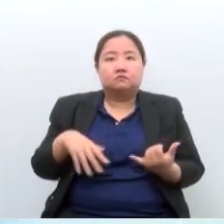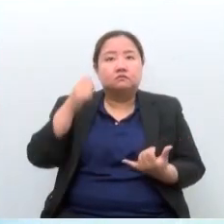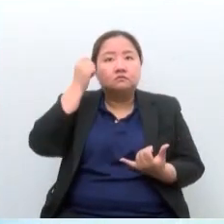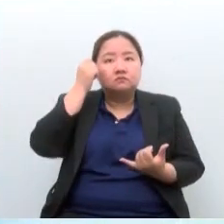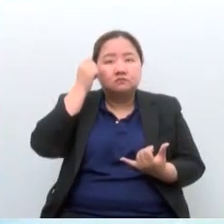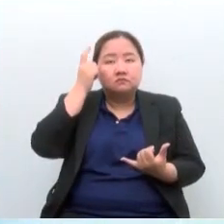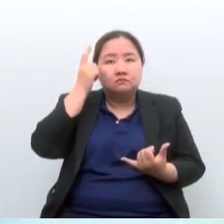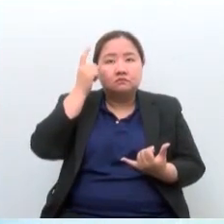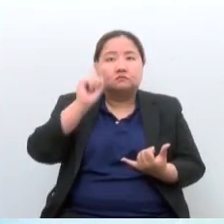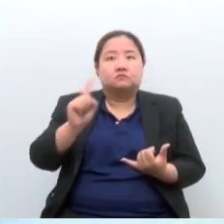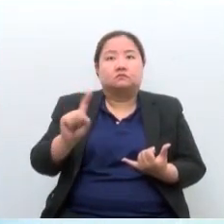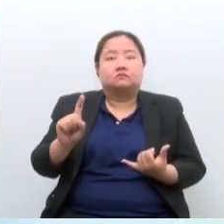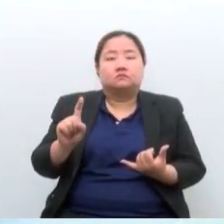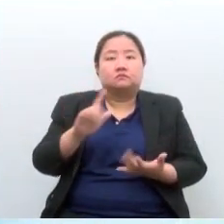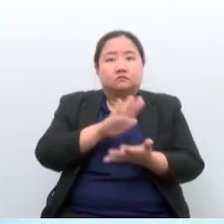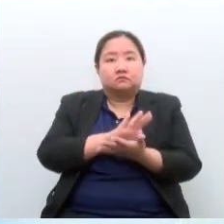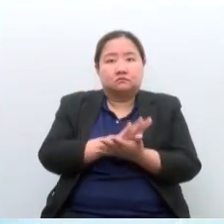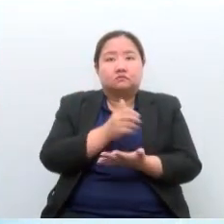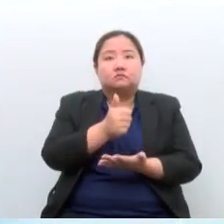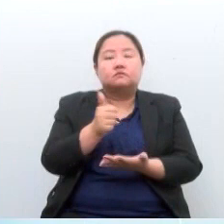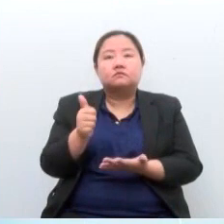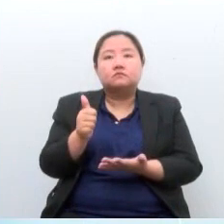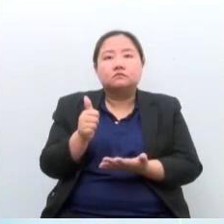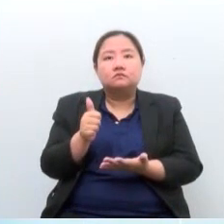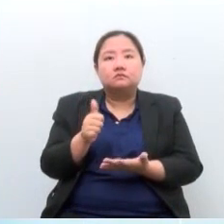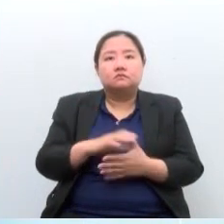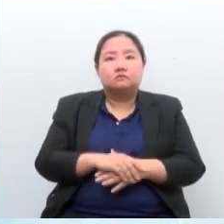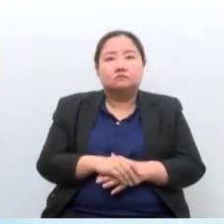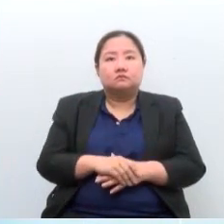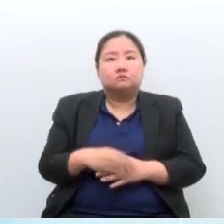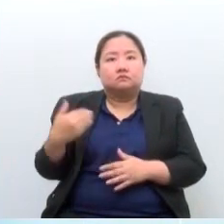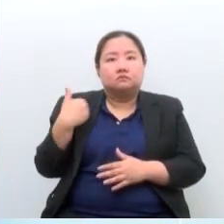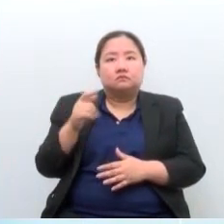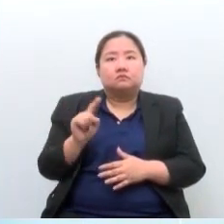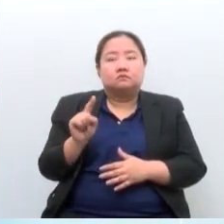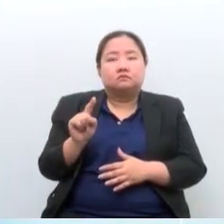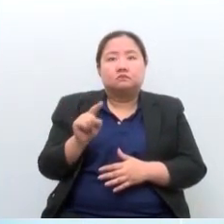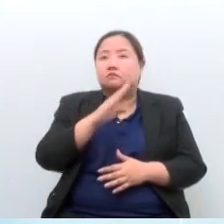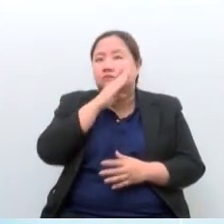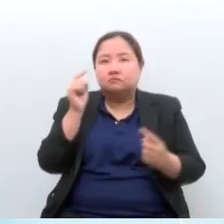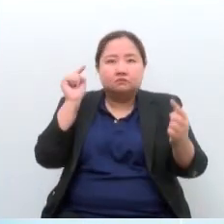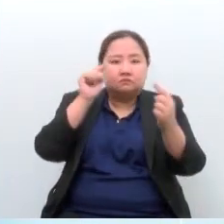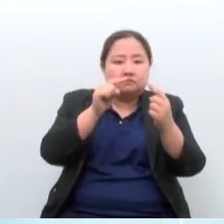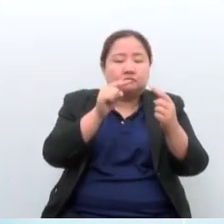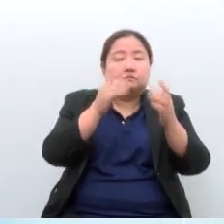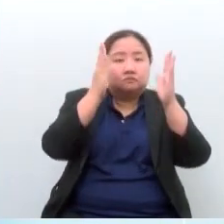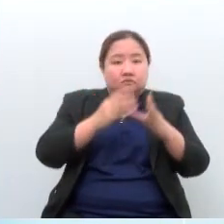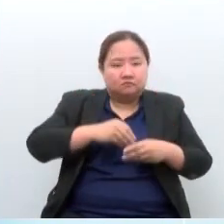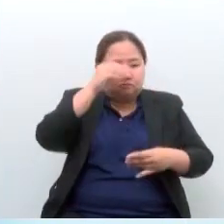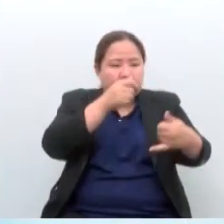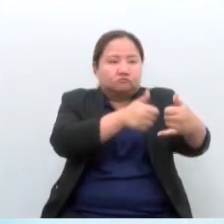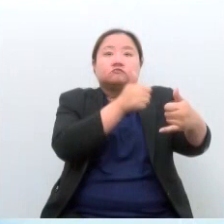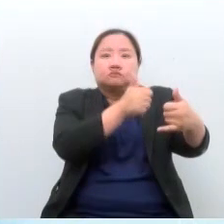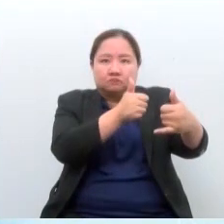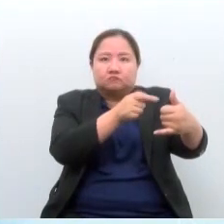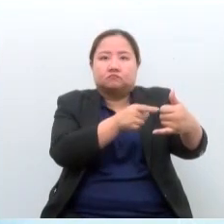ใจผู้บริหารโรงเรียนเราดีแต่ว่าเอ่อถือว่าเป็นนวัตกรรมถ้าเรามุ่งคุณภาพนักเรียนเป็นตัวตั้งนะครับ